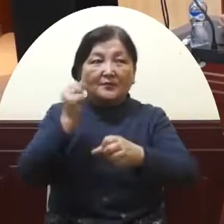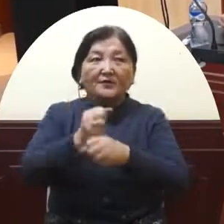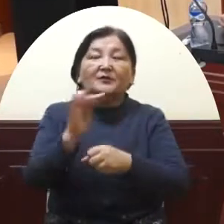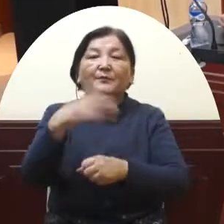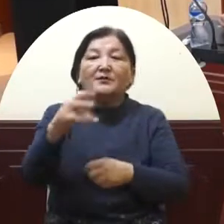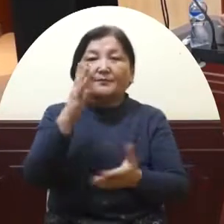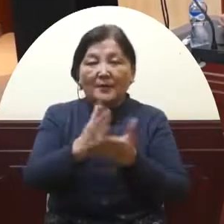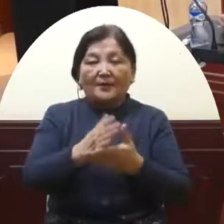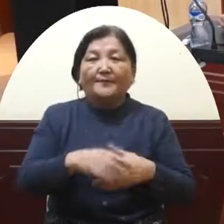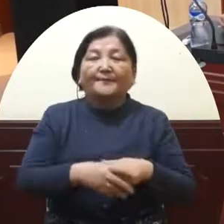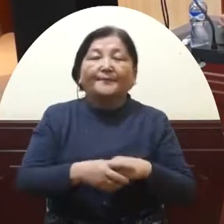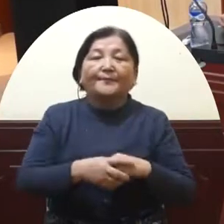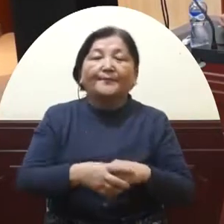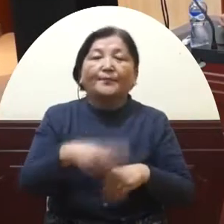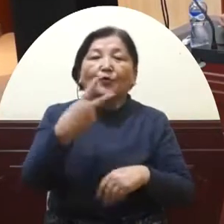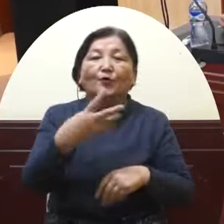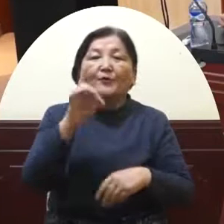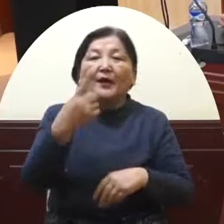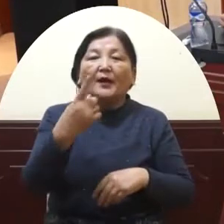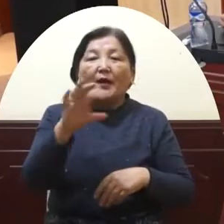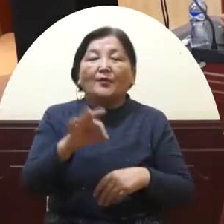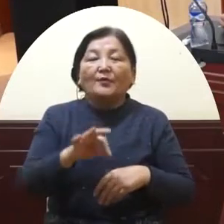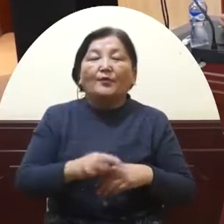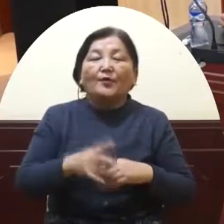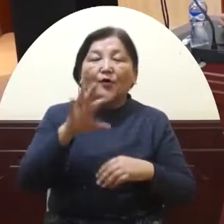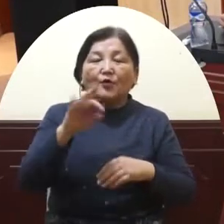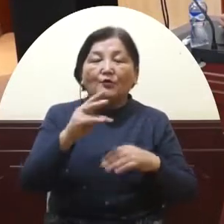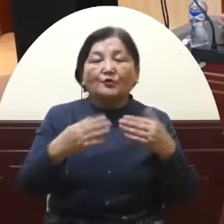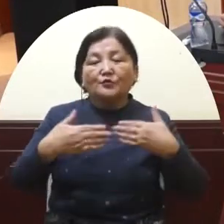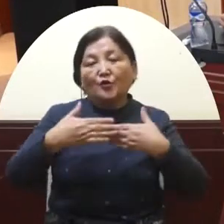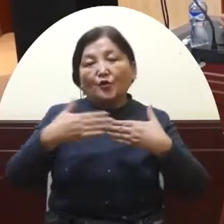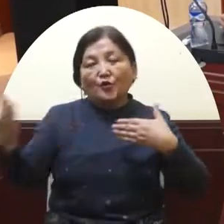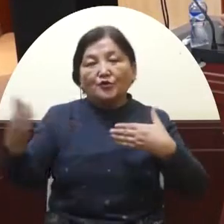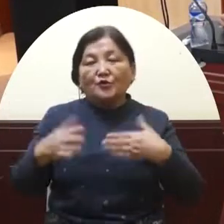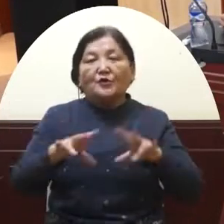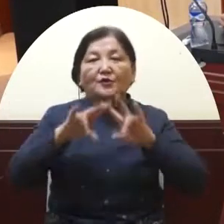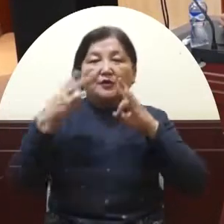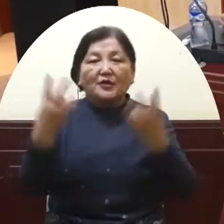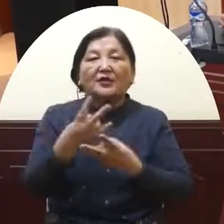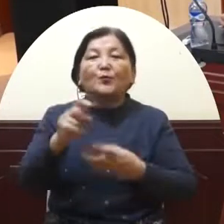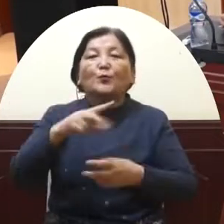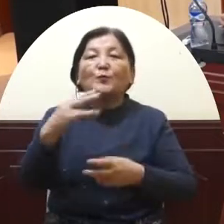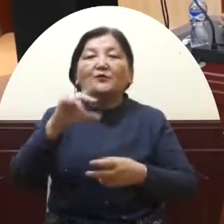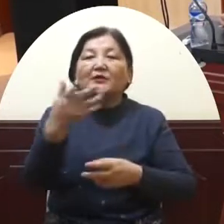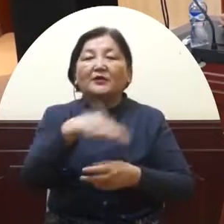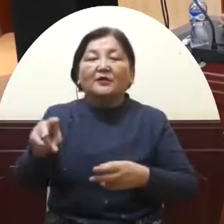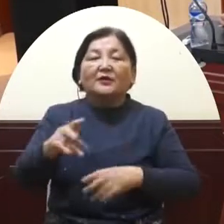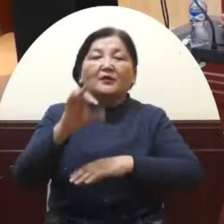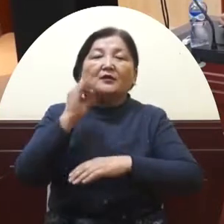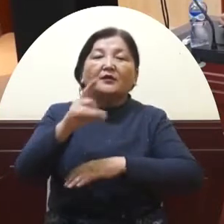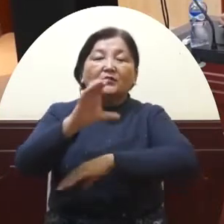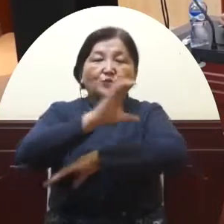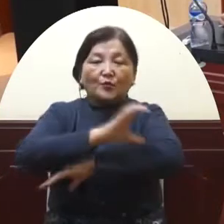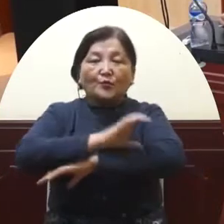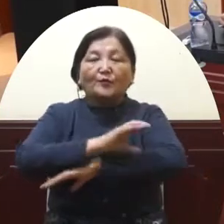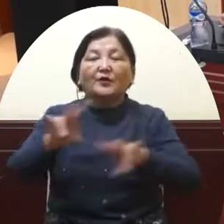2013 оноос үеийн хүртэл Монгол улсын багшийн сургуулийн нийгмийн хүмүүнлэгийн сургуулийн нийгмийн ухааны